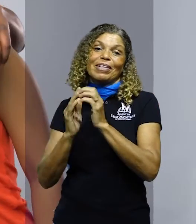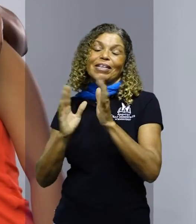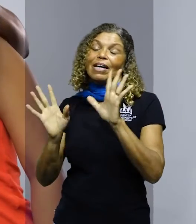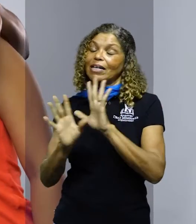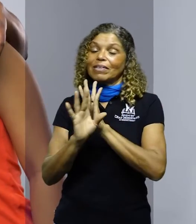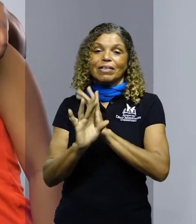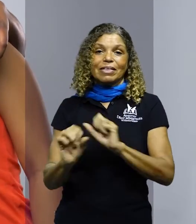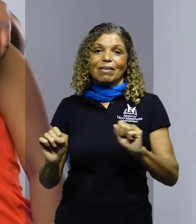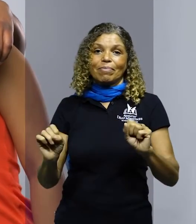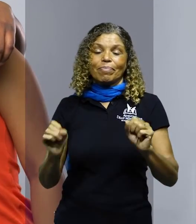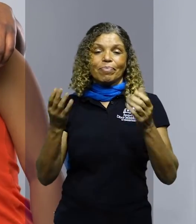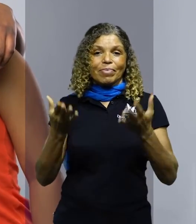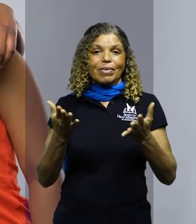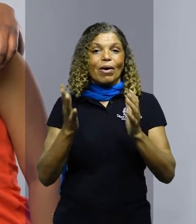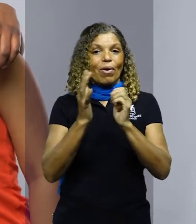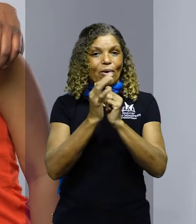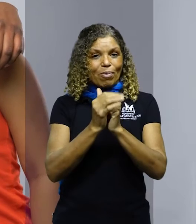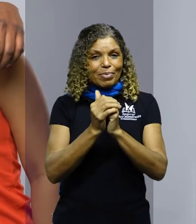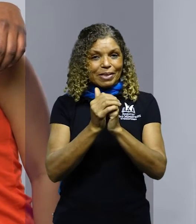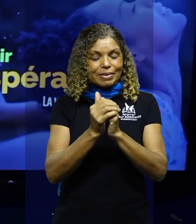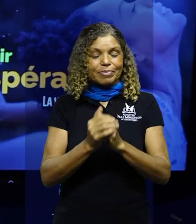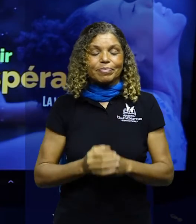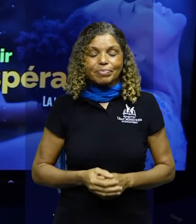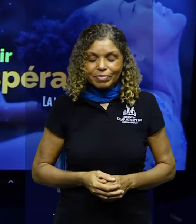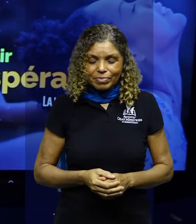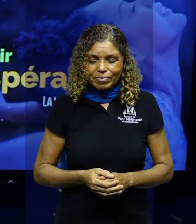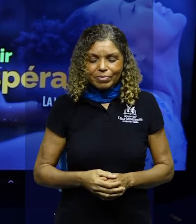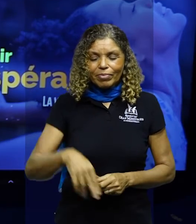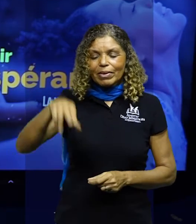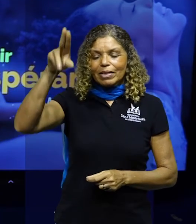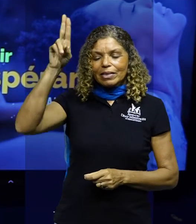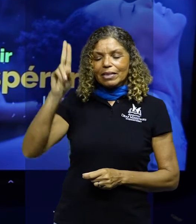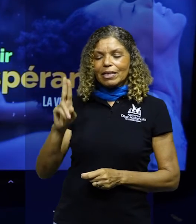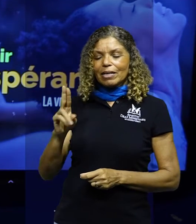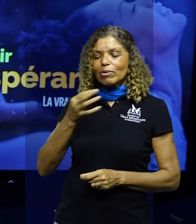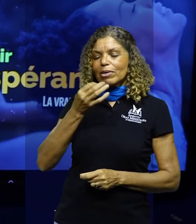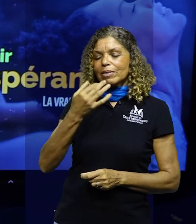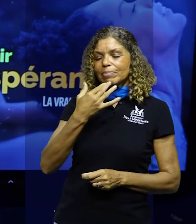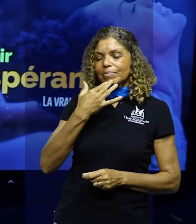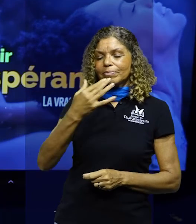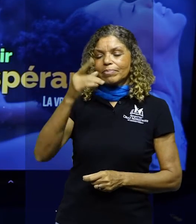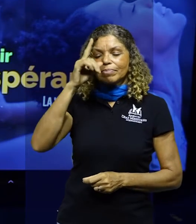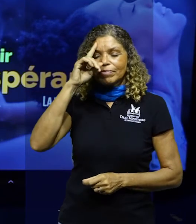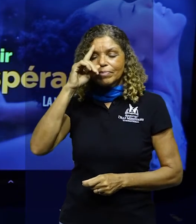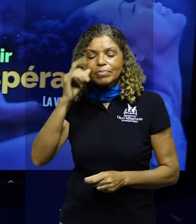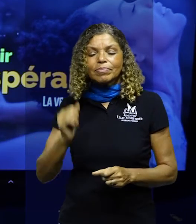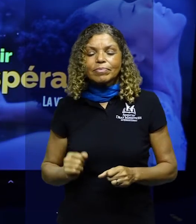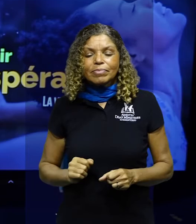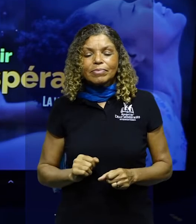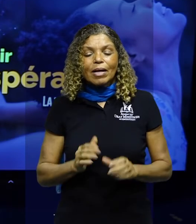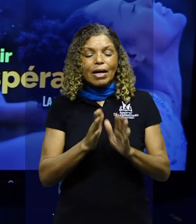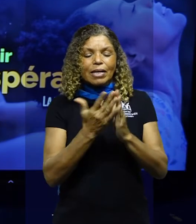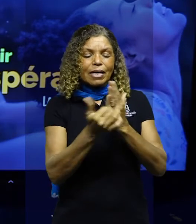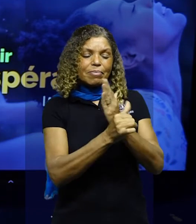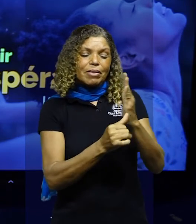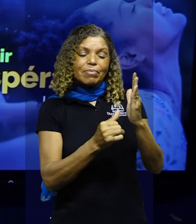du bonheur. Prions ensemble. Seigneur, nous te remercions parce que la Bible, c'est ta parole.